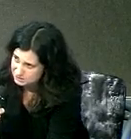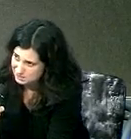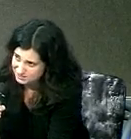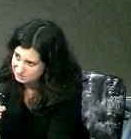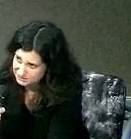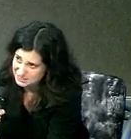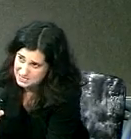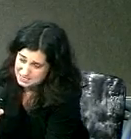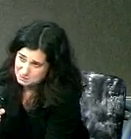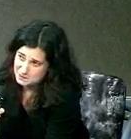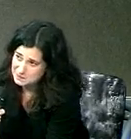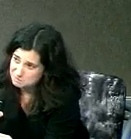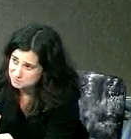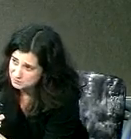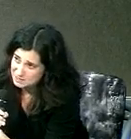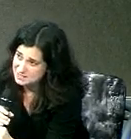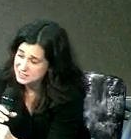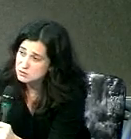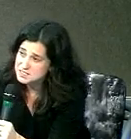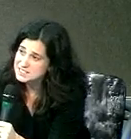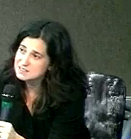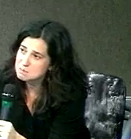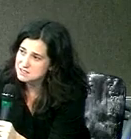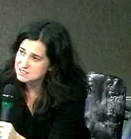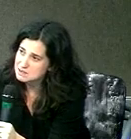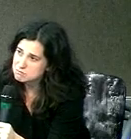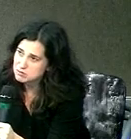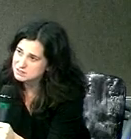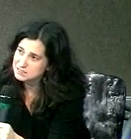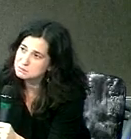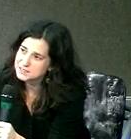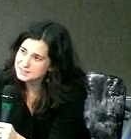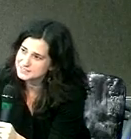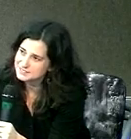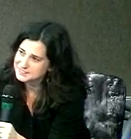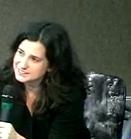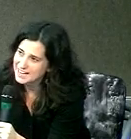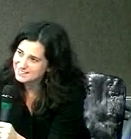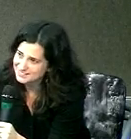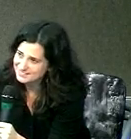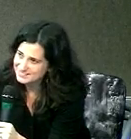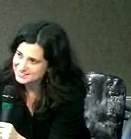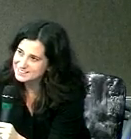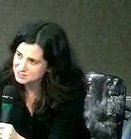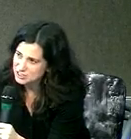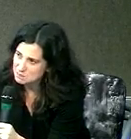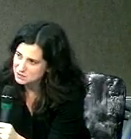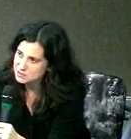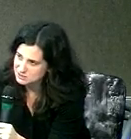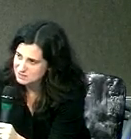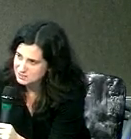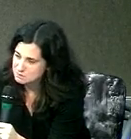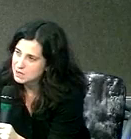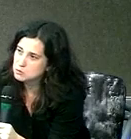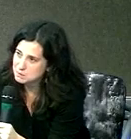femme enceinte, c'est difficile de passer pour une campagne qui aide, déclenche la